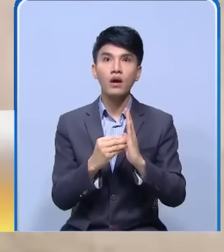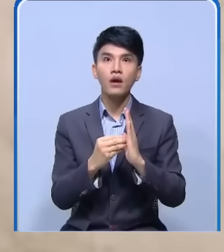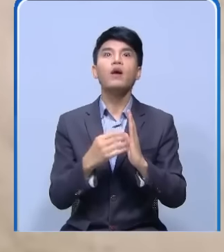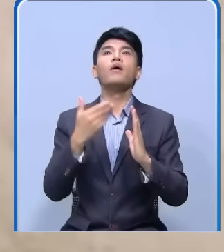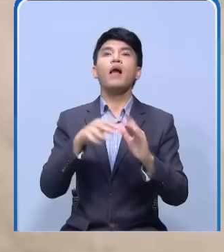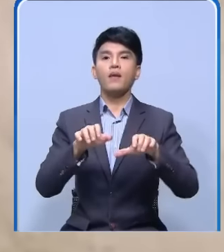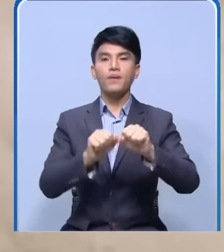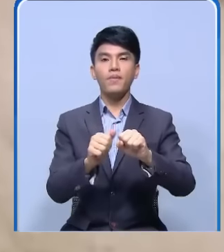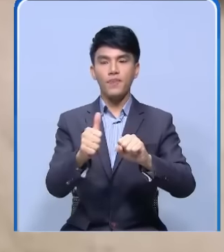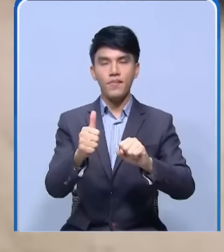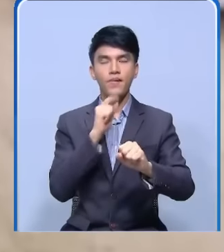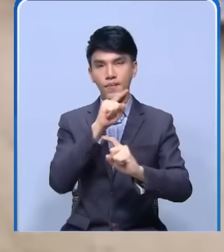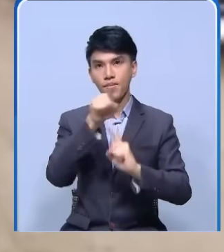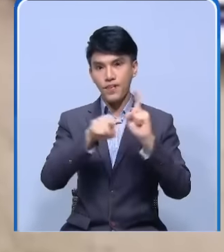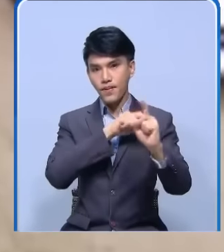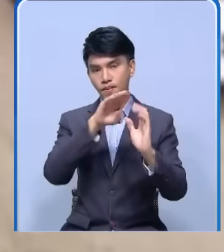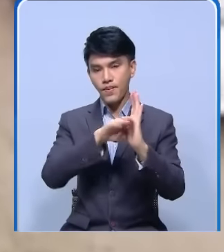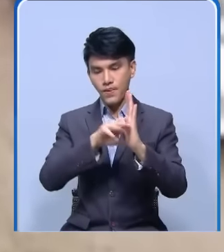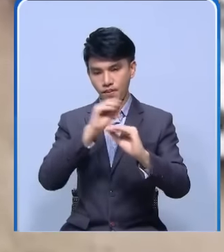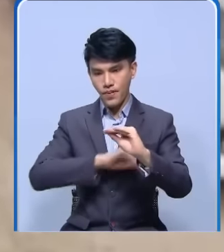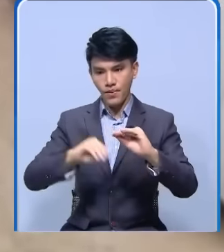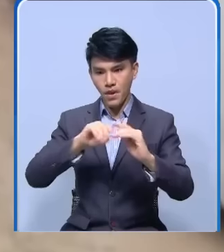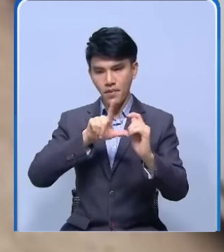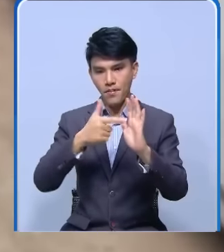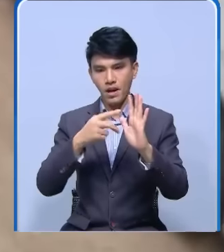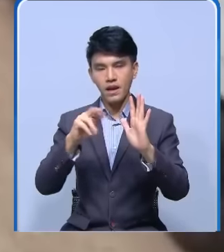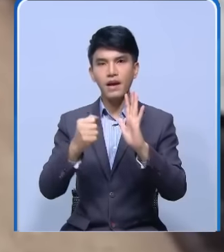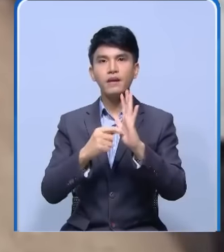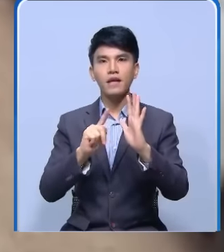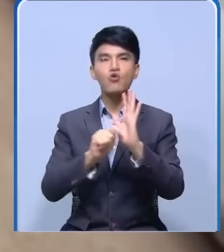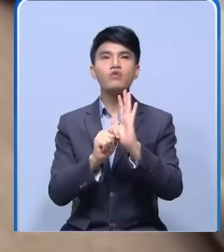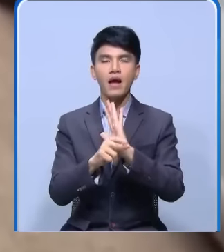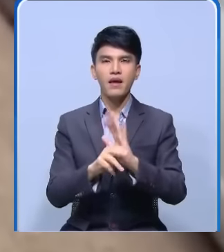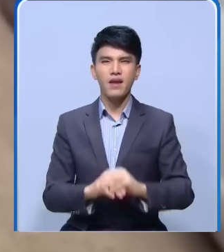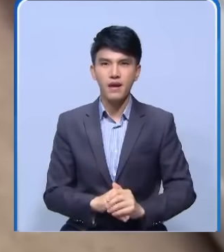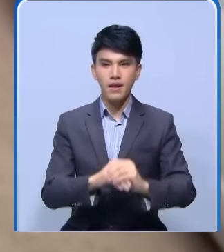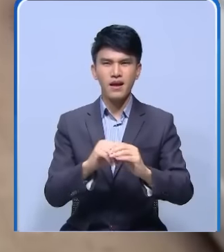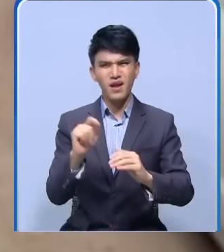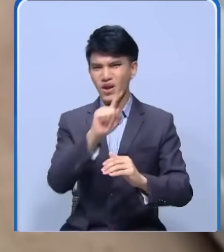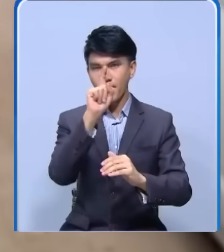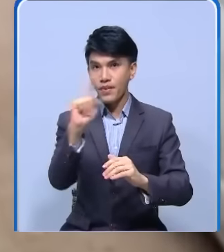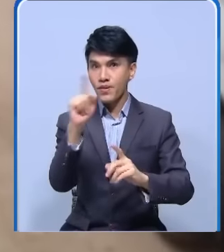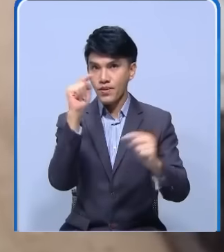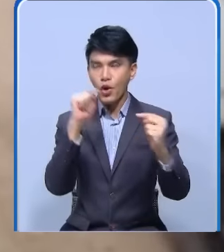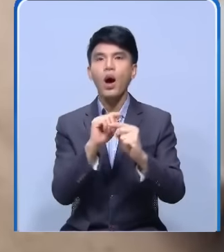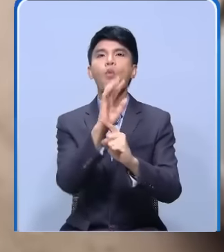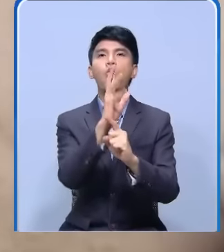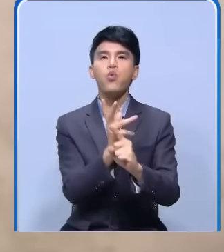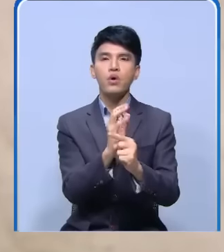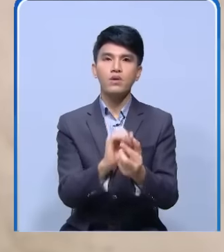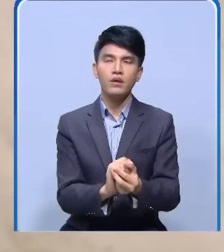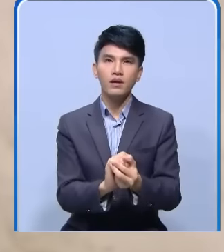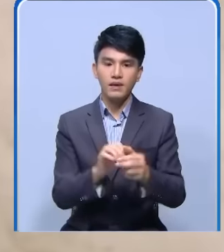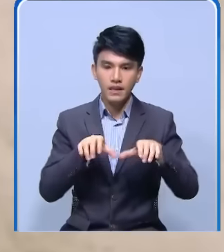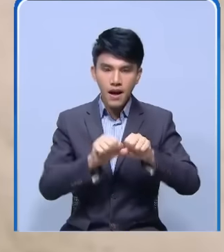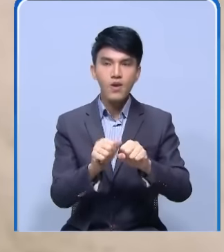มตัวกลับไปสอบสวนที่สภ.ลานสักจังหวัดอุทัยธานีตั้งปมเหตุเรื่องของชู้สาวค่ะและการจับกุม